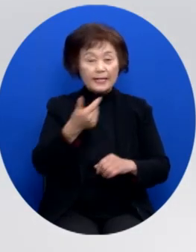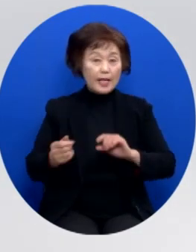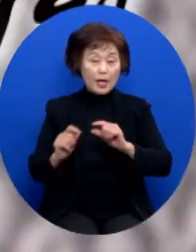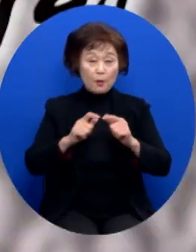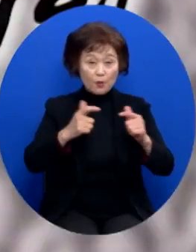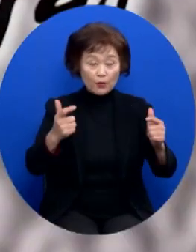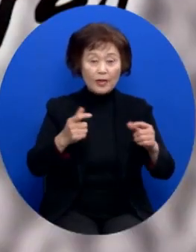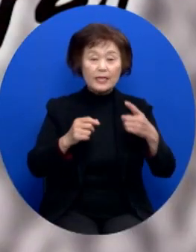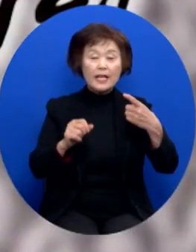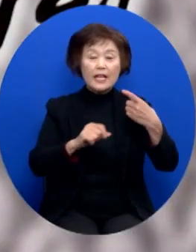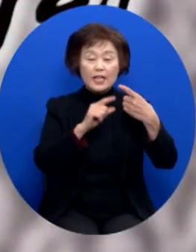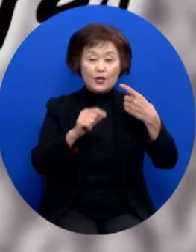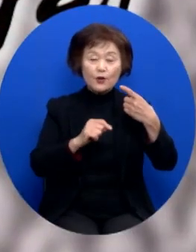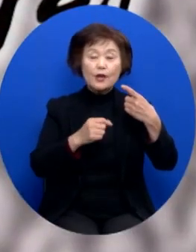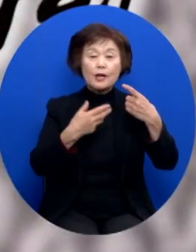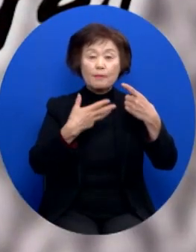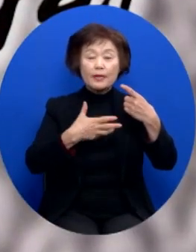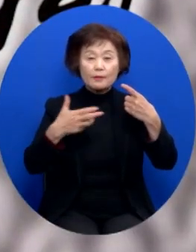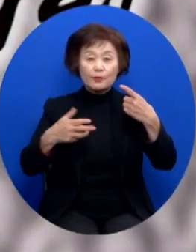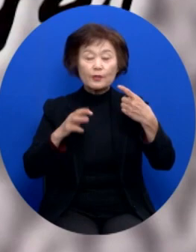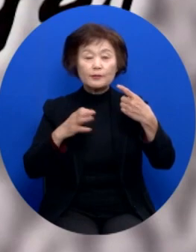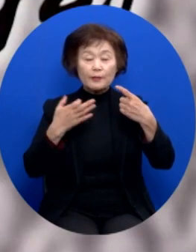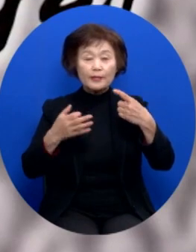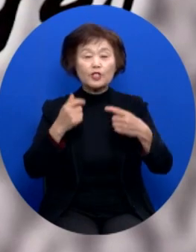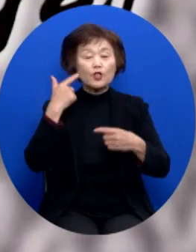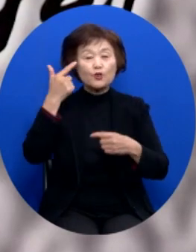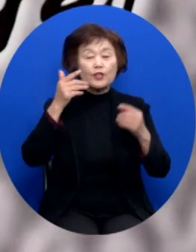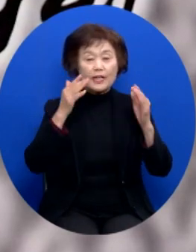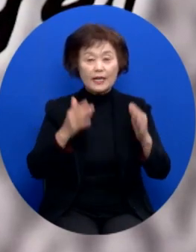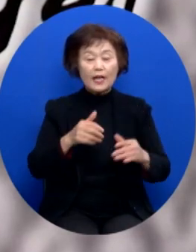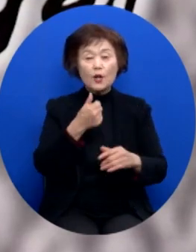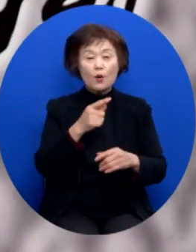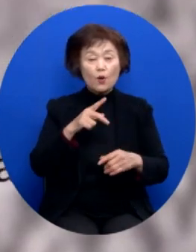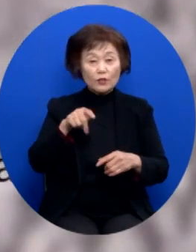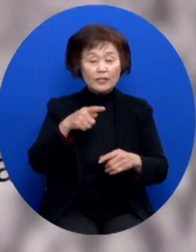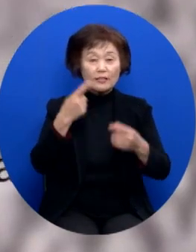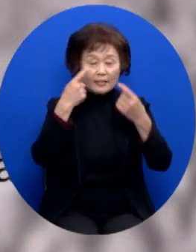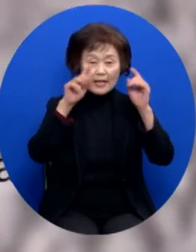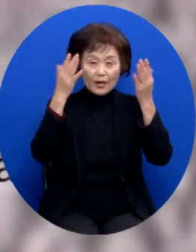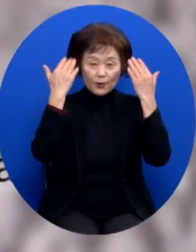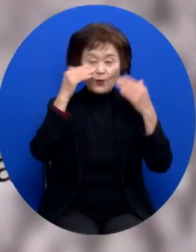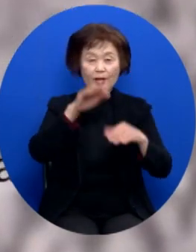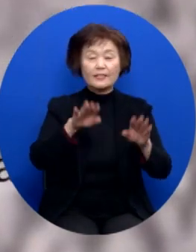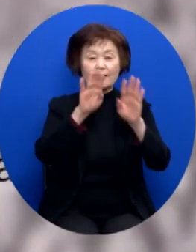1월 8일부터 13일까지 6일 동안 호서대학교 아산 캠퍼스에서 열립니다.